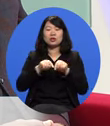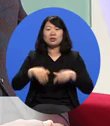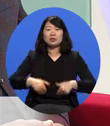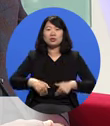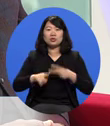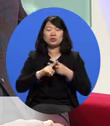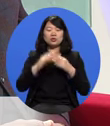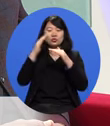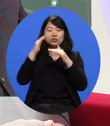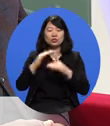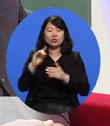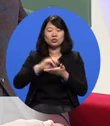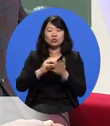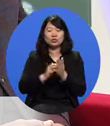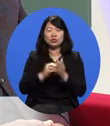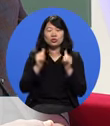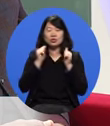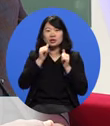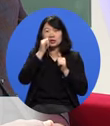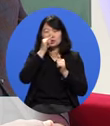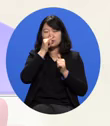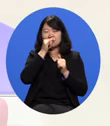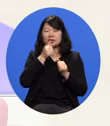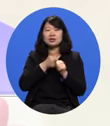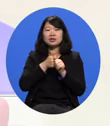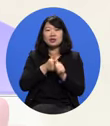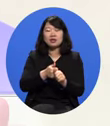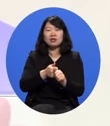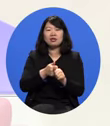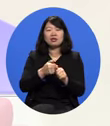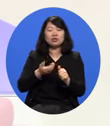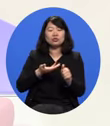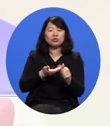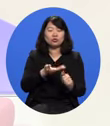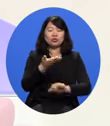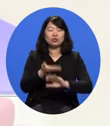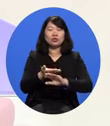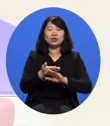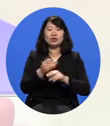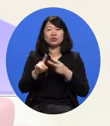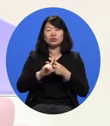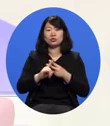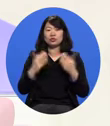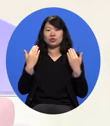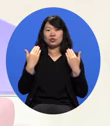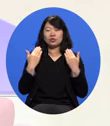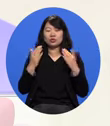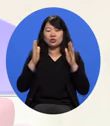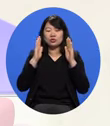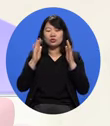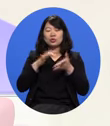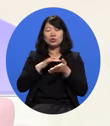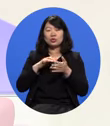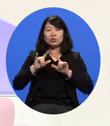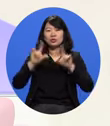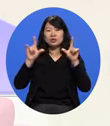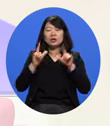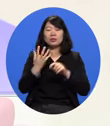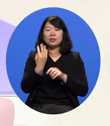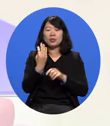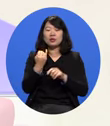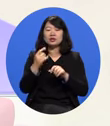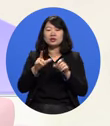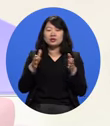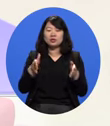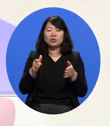중학교 과정을 얼마만큼 이수했느냐, 소화했느냐에 따라서 주는 게 아니라 중학교의 수업 일수를 학교를 며칠간